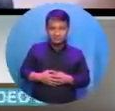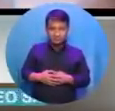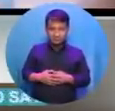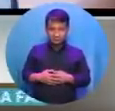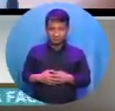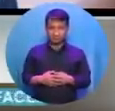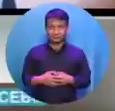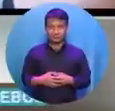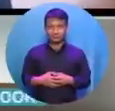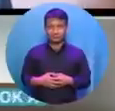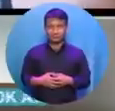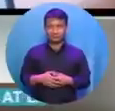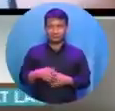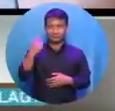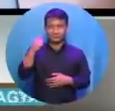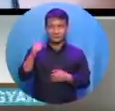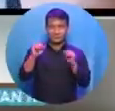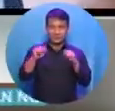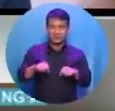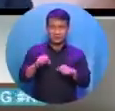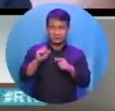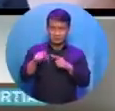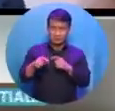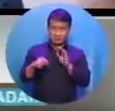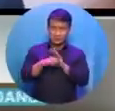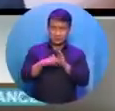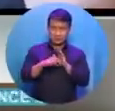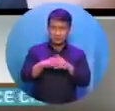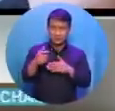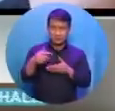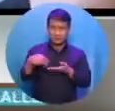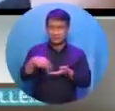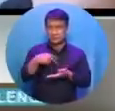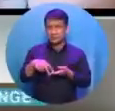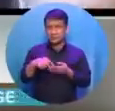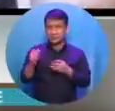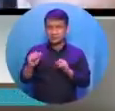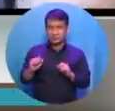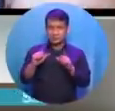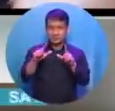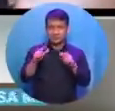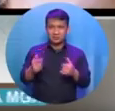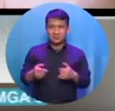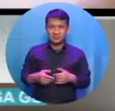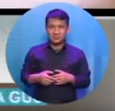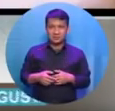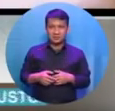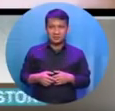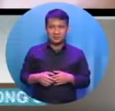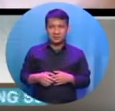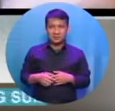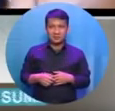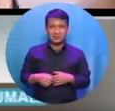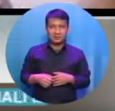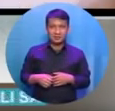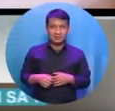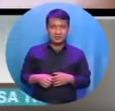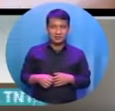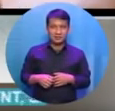niyo naman, magtita. Okay, pwede ba mag-sample kayo ng sayaw sa live Apo. Na ngayon? Ayan na. Panuwi natin sila. Ito